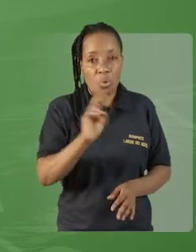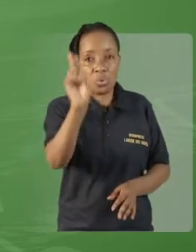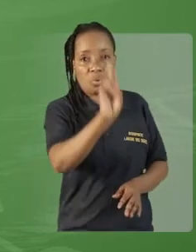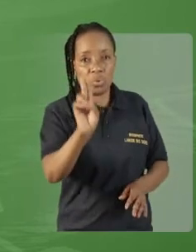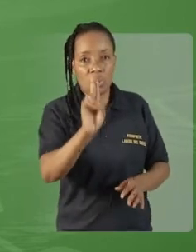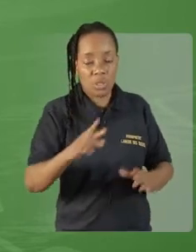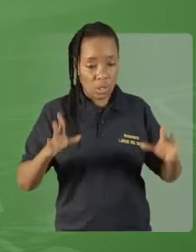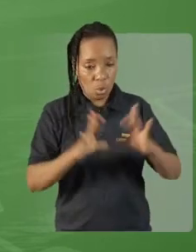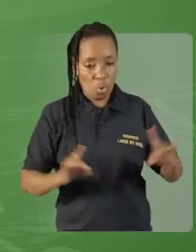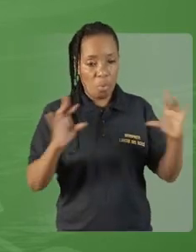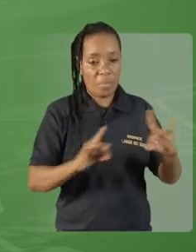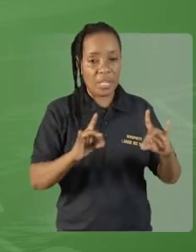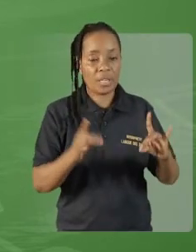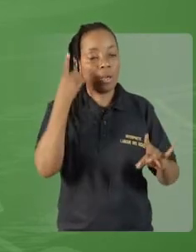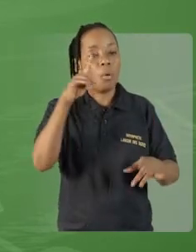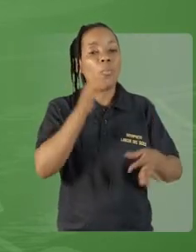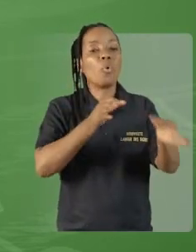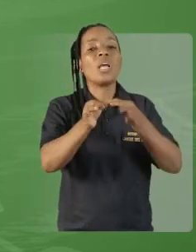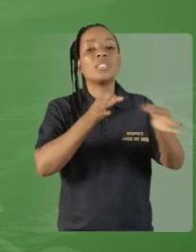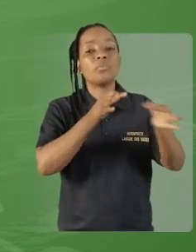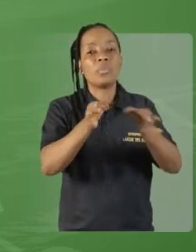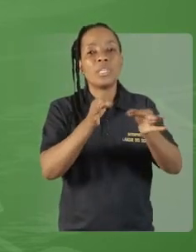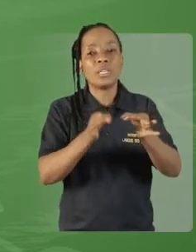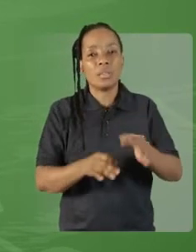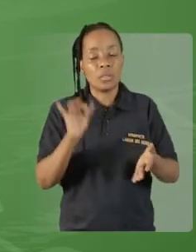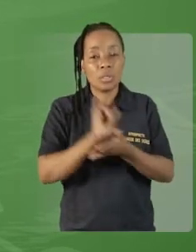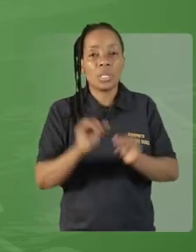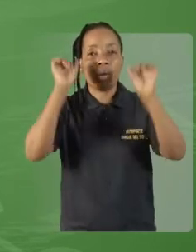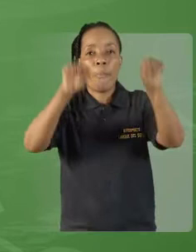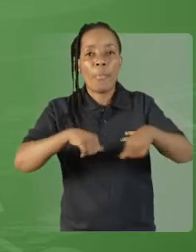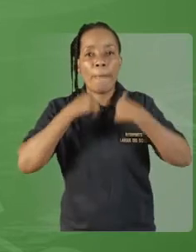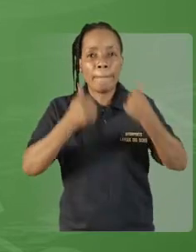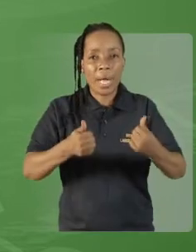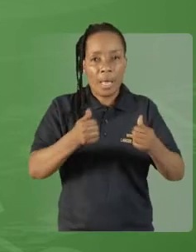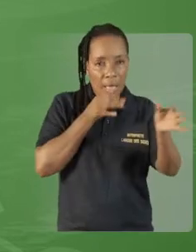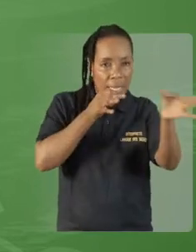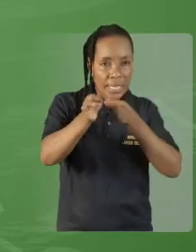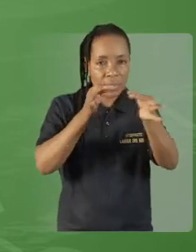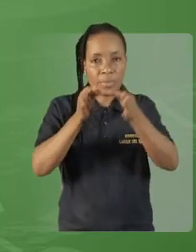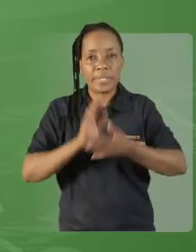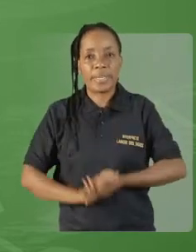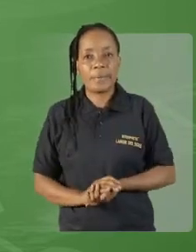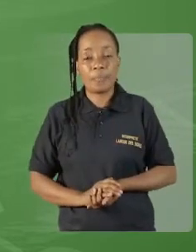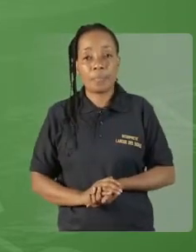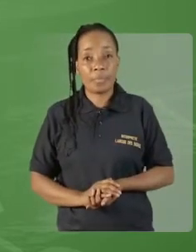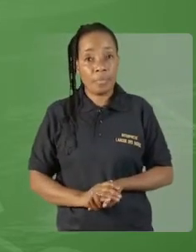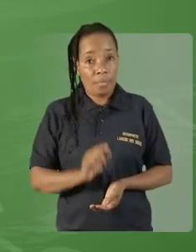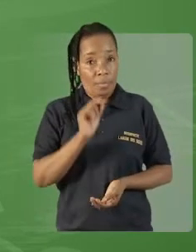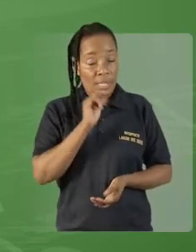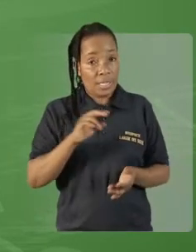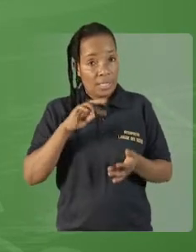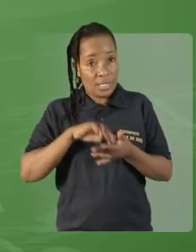pour résoudre ce qui demeure encore comme une énigme pour elle. Le